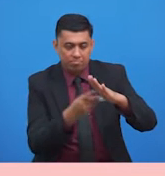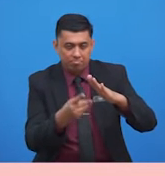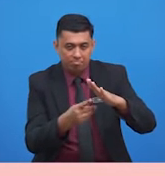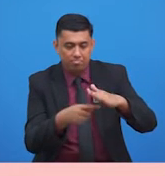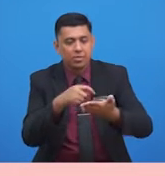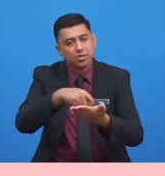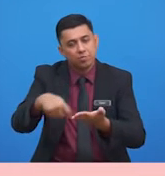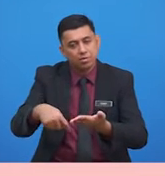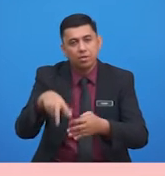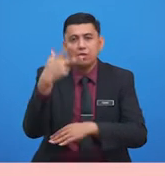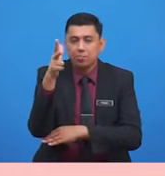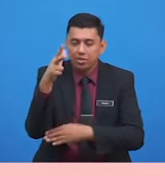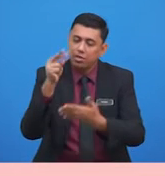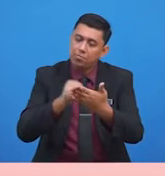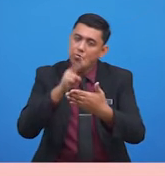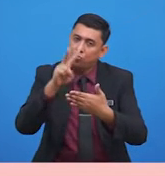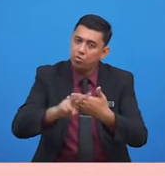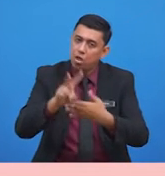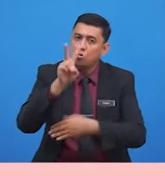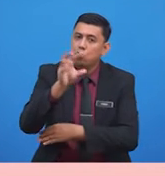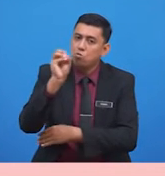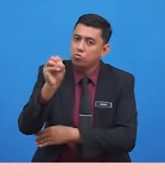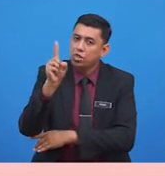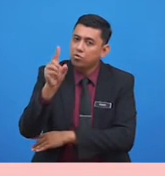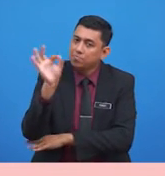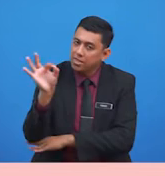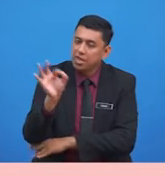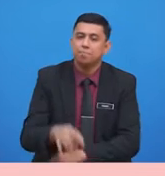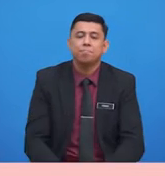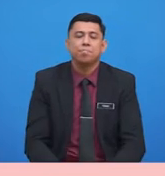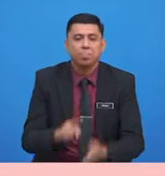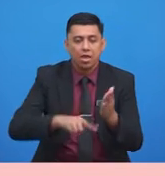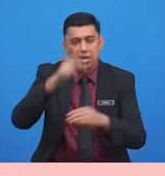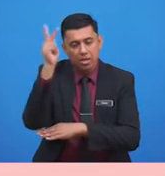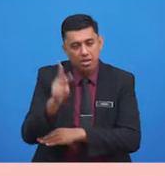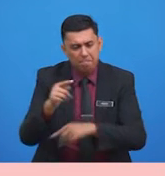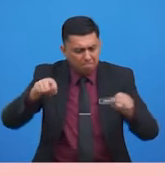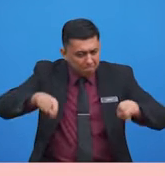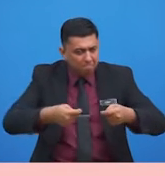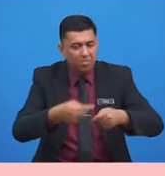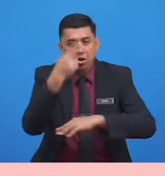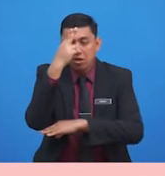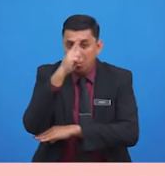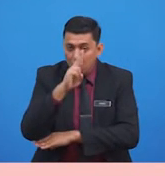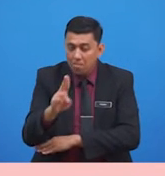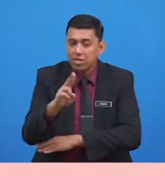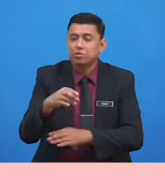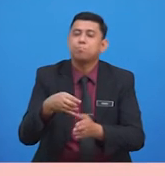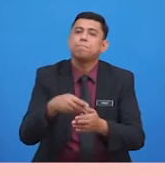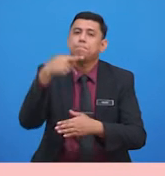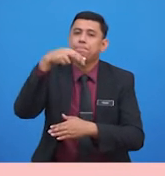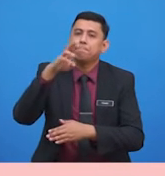Berdasarkan catatan pada 13 November 2019, apakah tindakan hormat